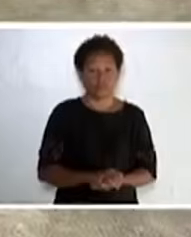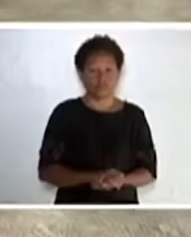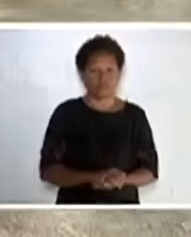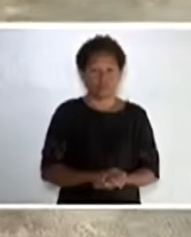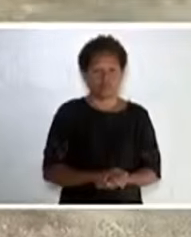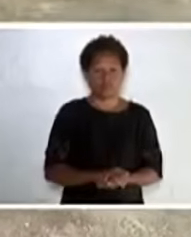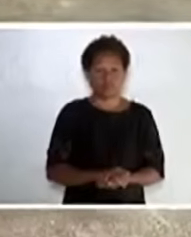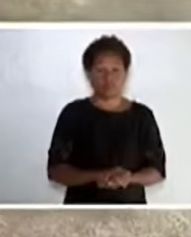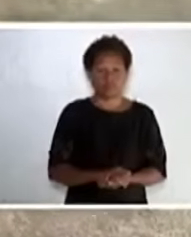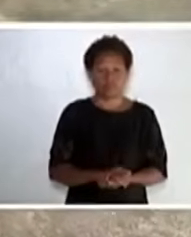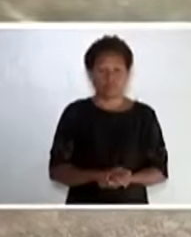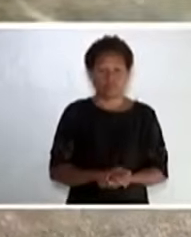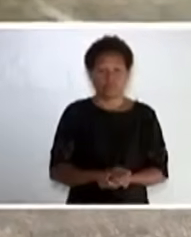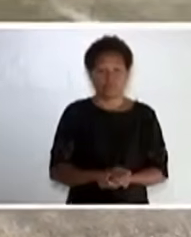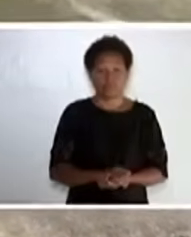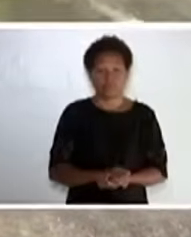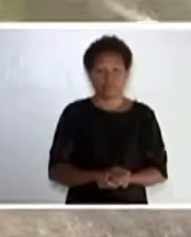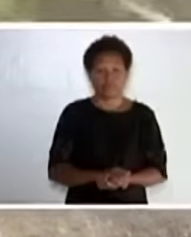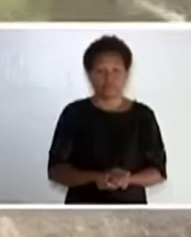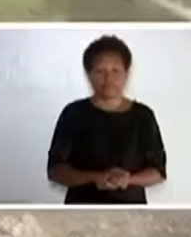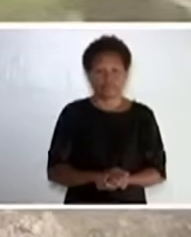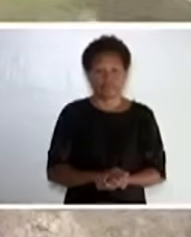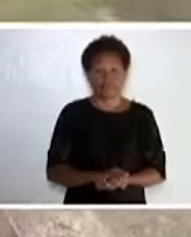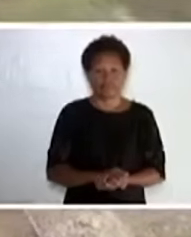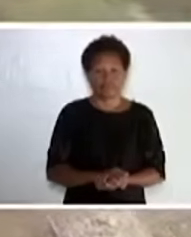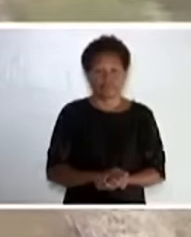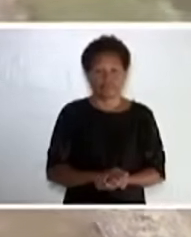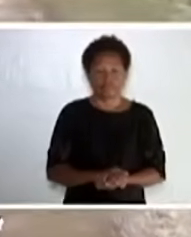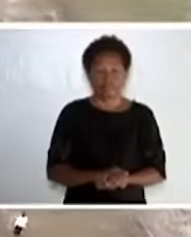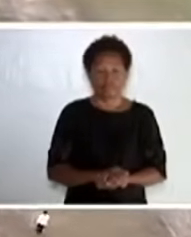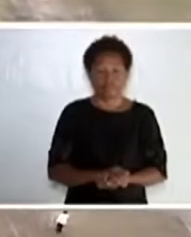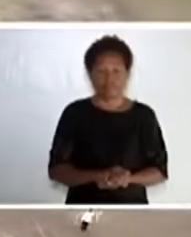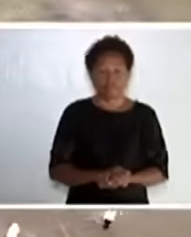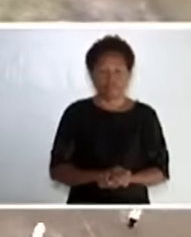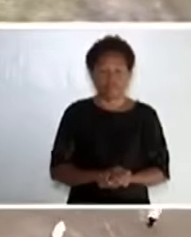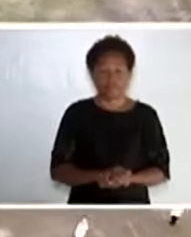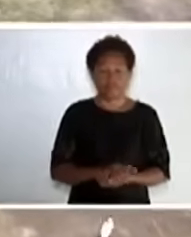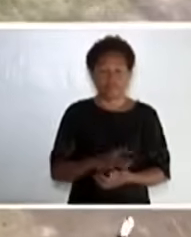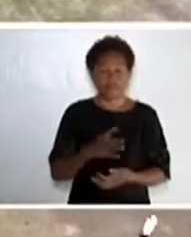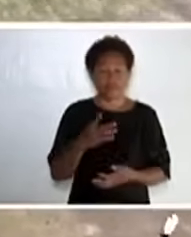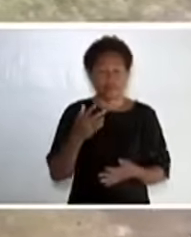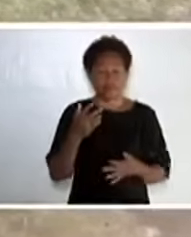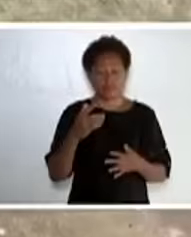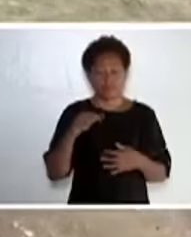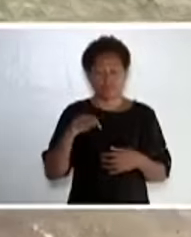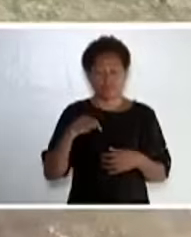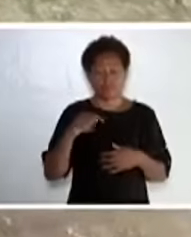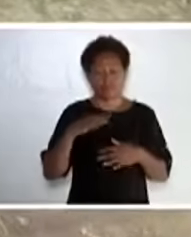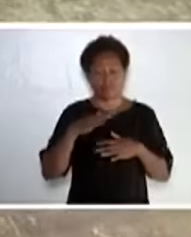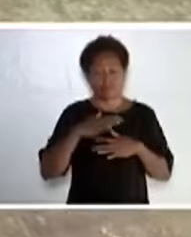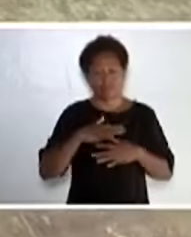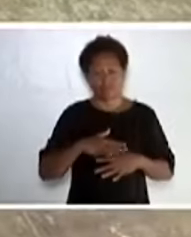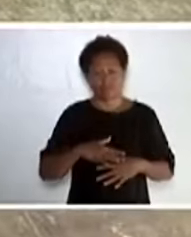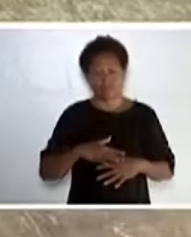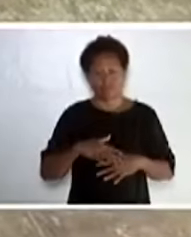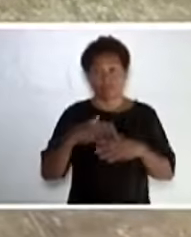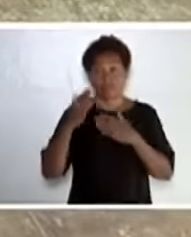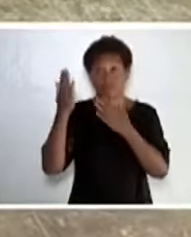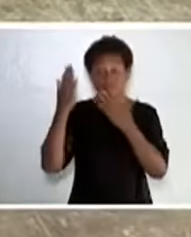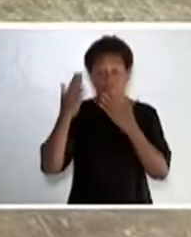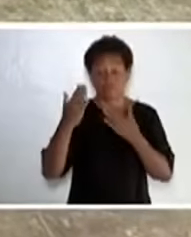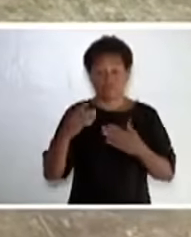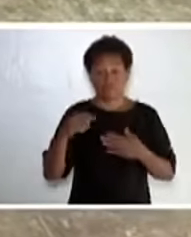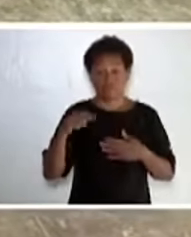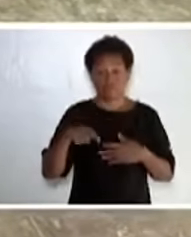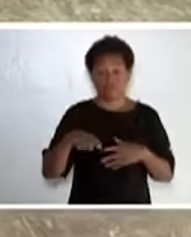फिजी वासी हैं। आप हमारे साथ जुड़े रहें। E bagadir lala matunan raki, e solitu mai langi, ana